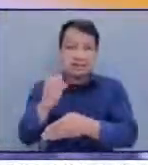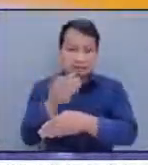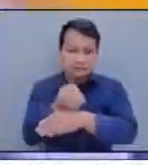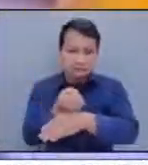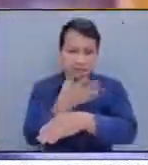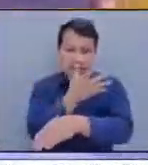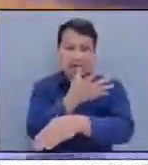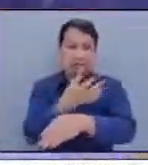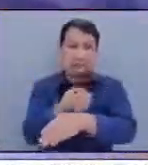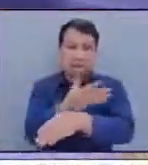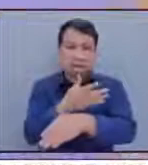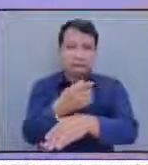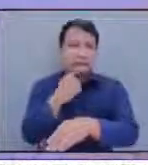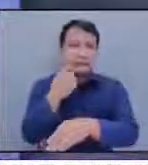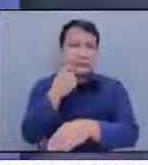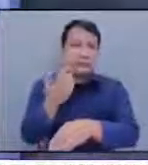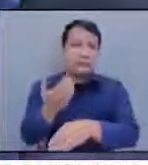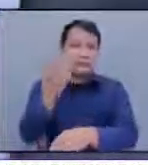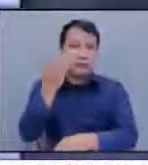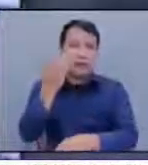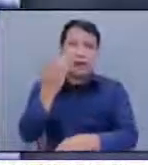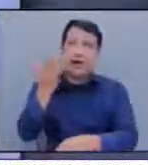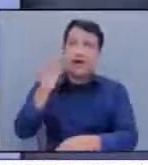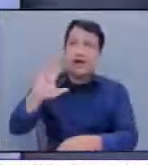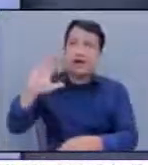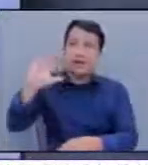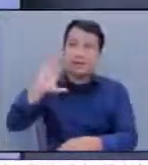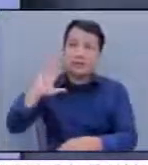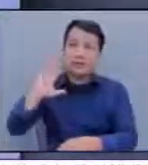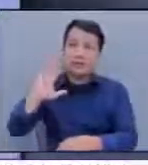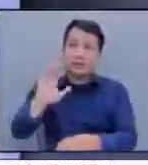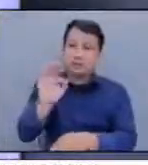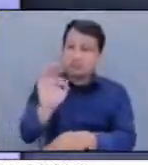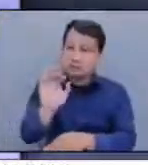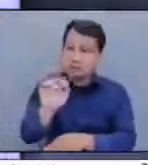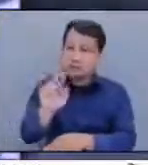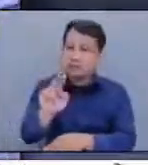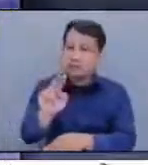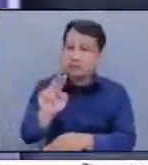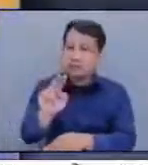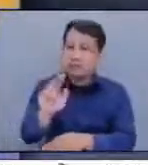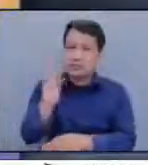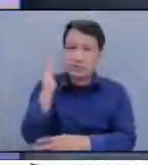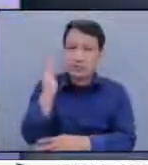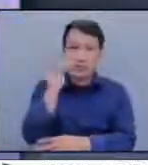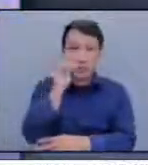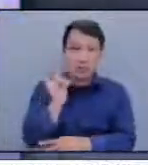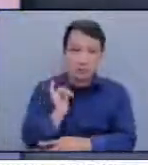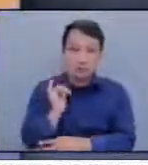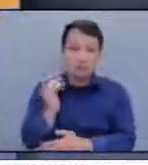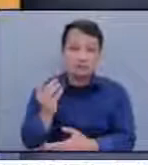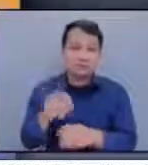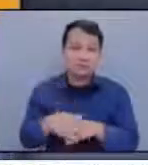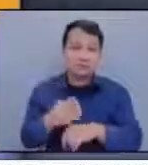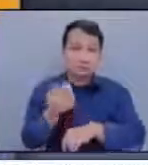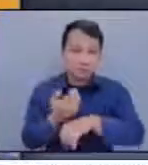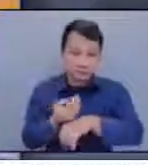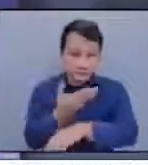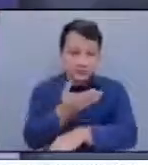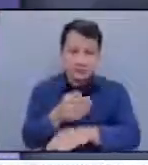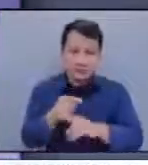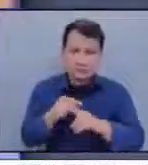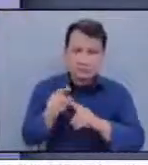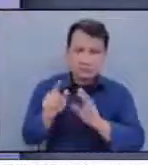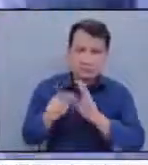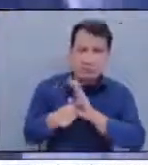Coronadal kaninang bandang alas 12 ng tanghali kahapon yan. Maya-maya pa lang, bigla na